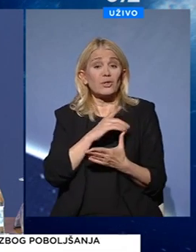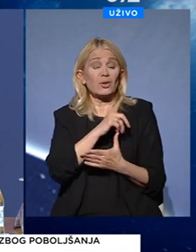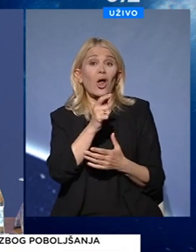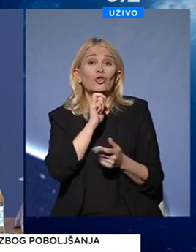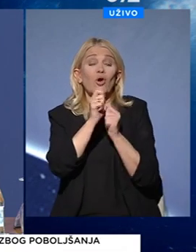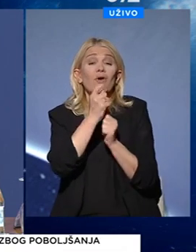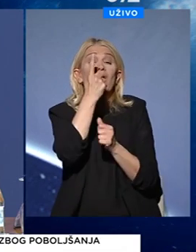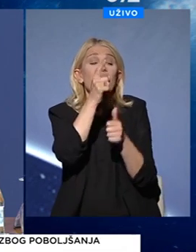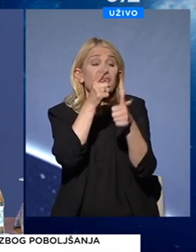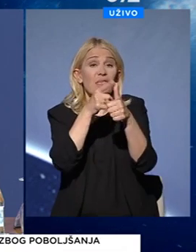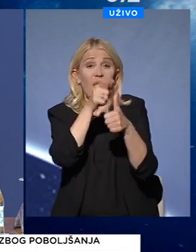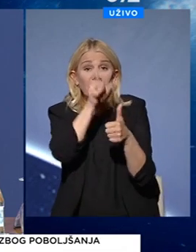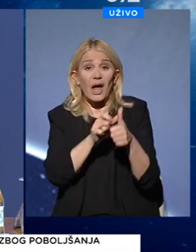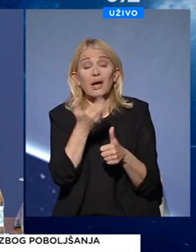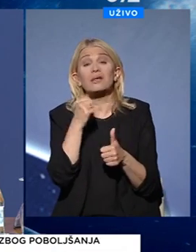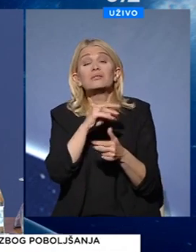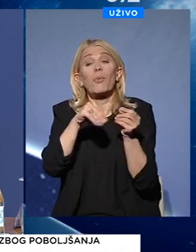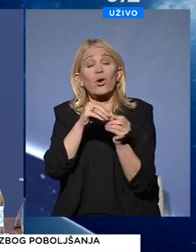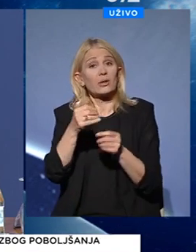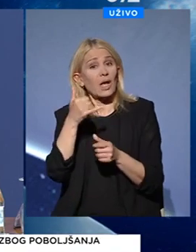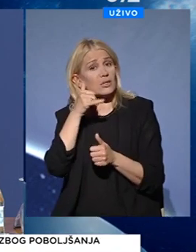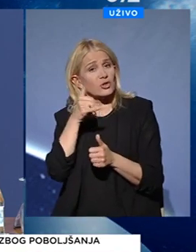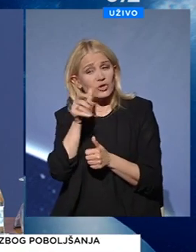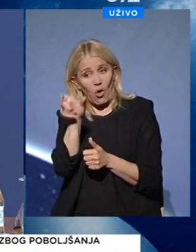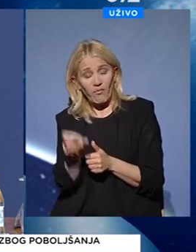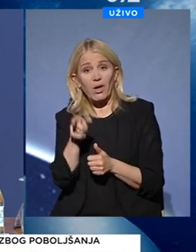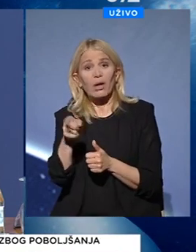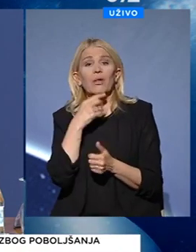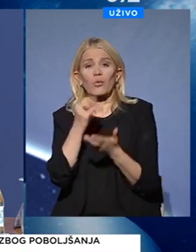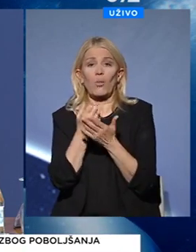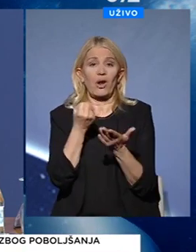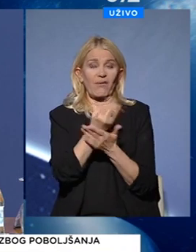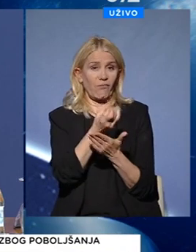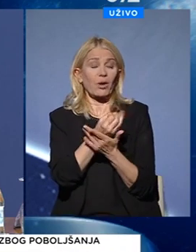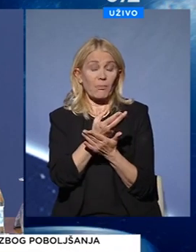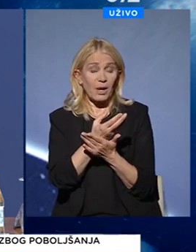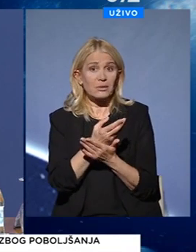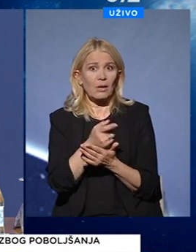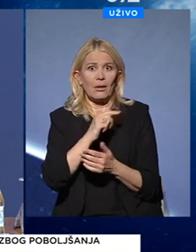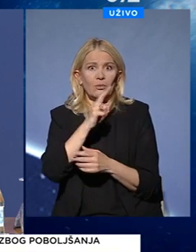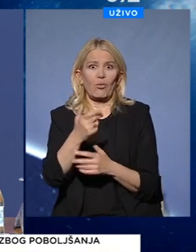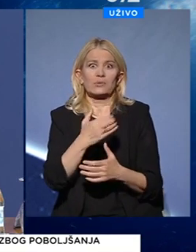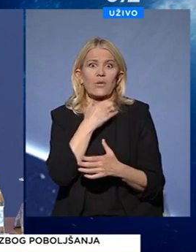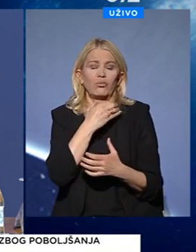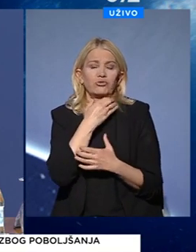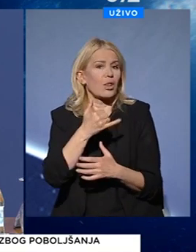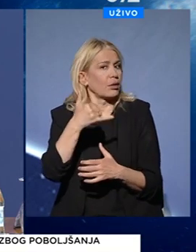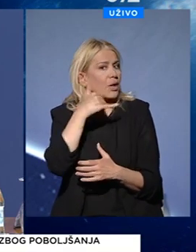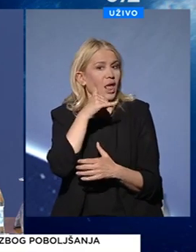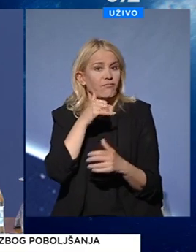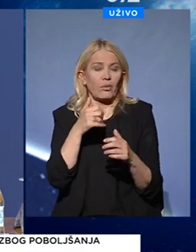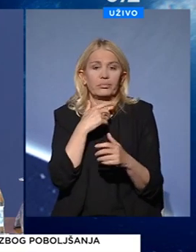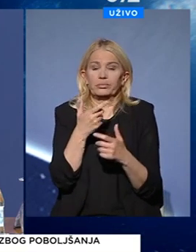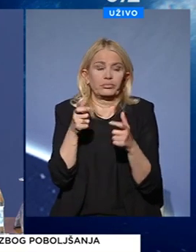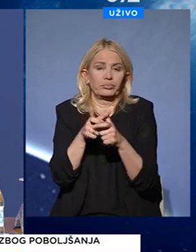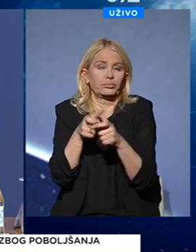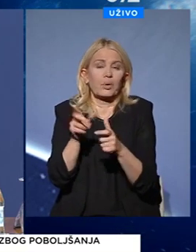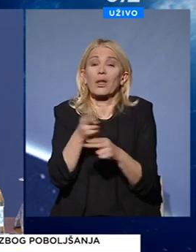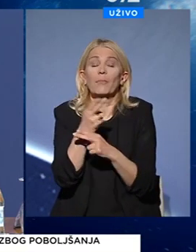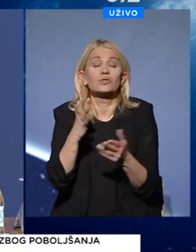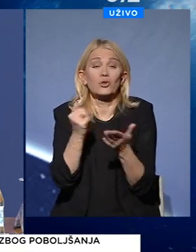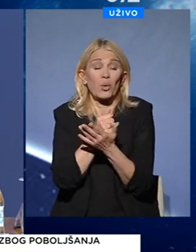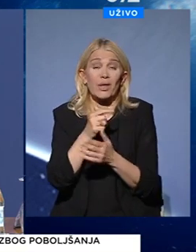da jedna osoba iz porodice zove za pacijenta da bi se dobila informacija, u suprotnom dolazi do zagušenja telefona u tim terminima. Tako da